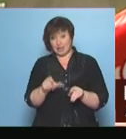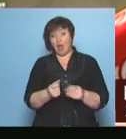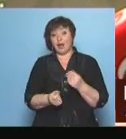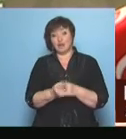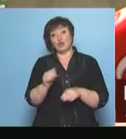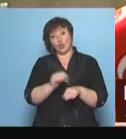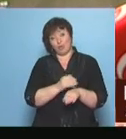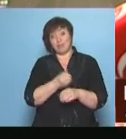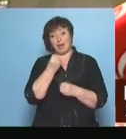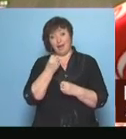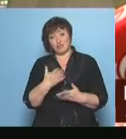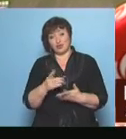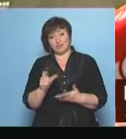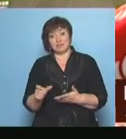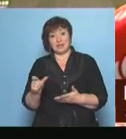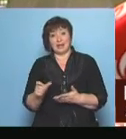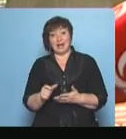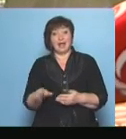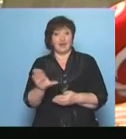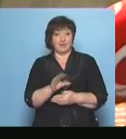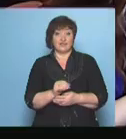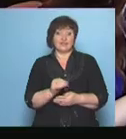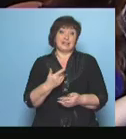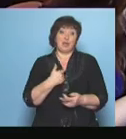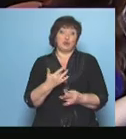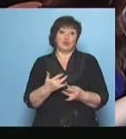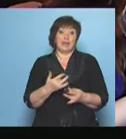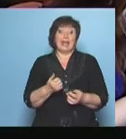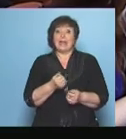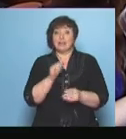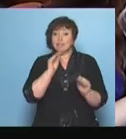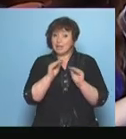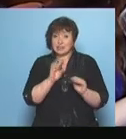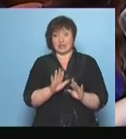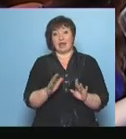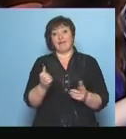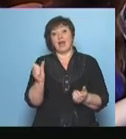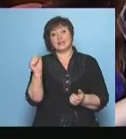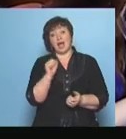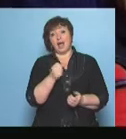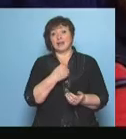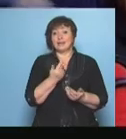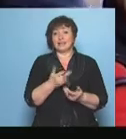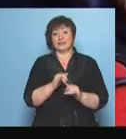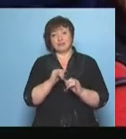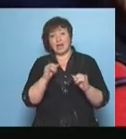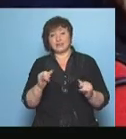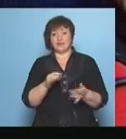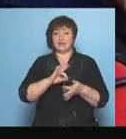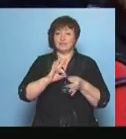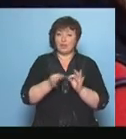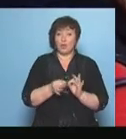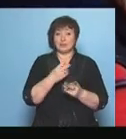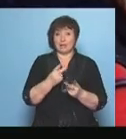хорошие. Сильно ругаться не будут. Не раскритиковать, а найти изюминку и дать вектор развития. Вот задача жюри.